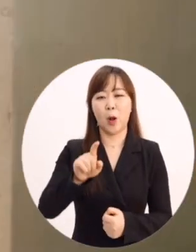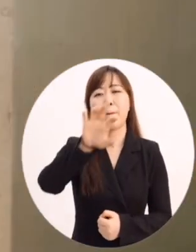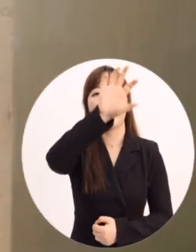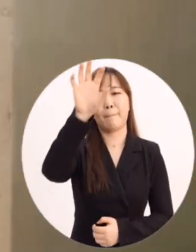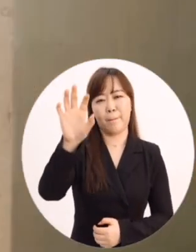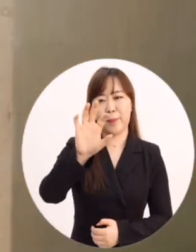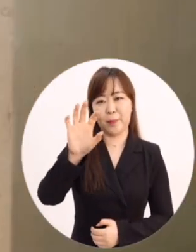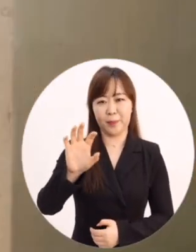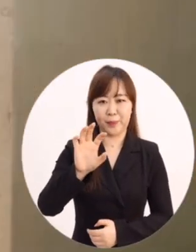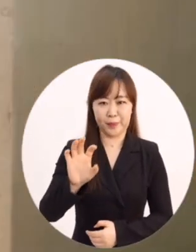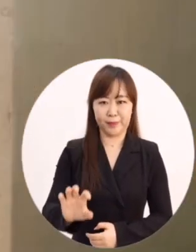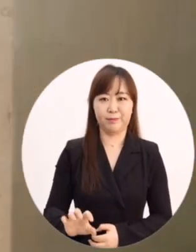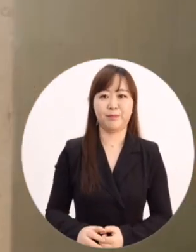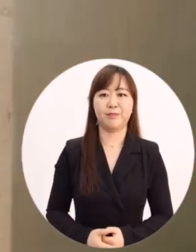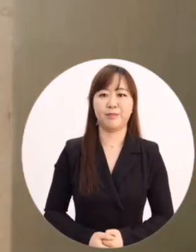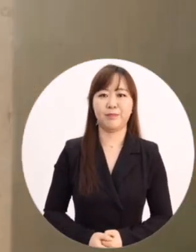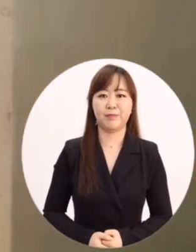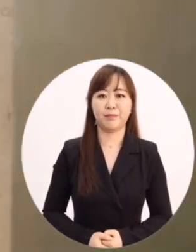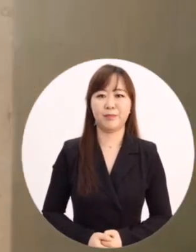반복합니다.